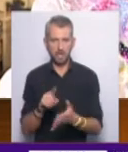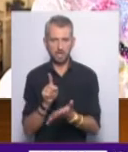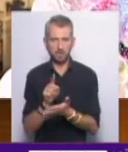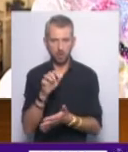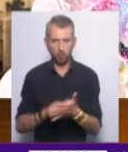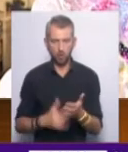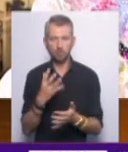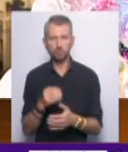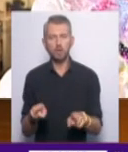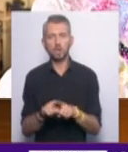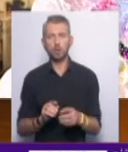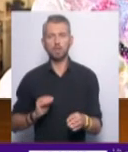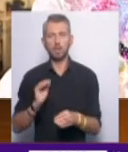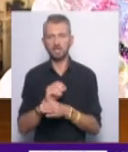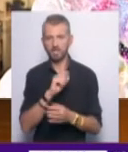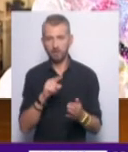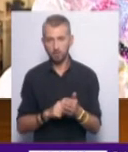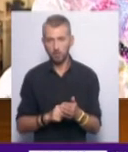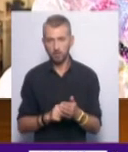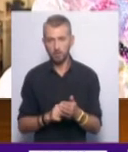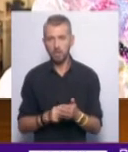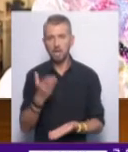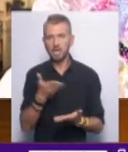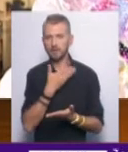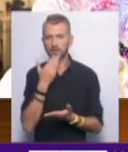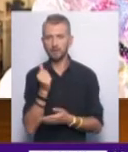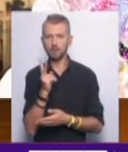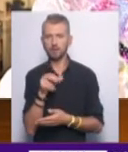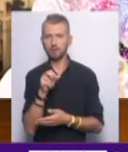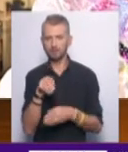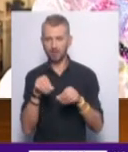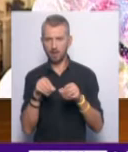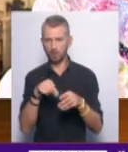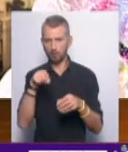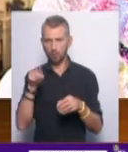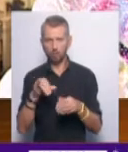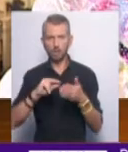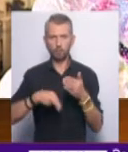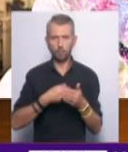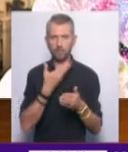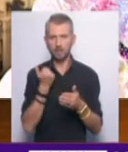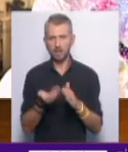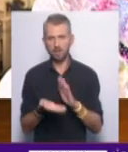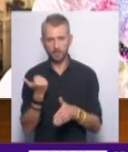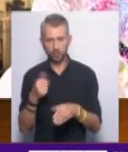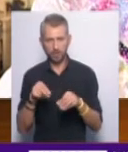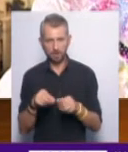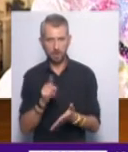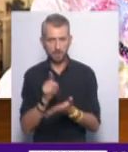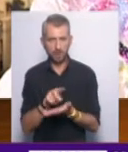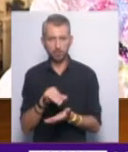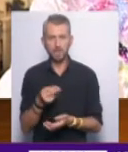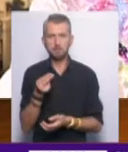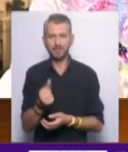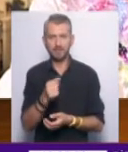такий дополнительний вопрос? Якщо нет кадастрового номера і довідки, і нет визначення землі, должны ли платити земельний